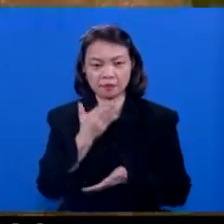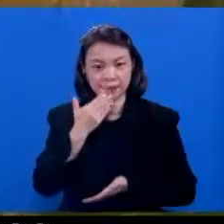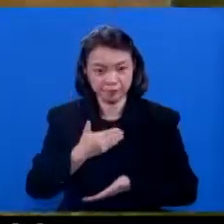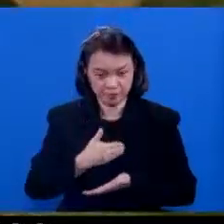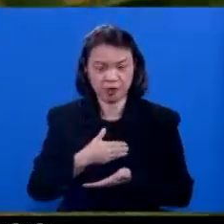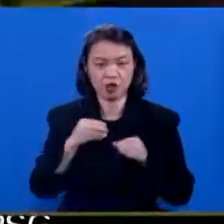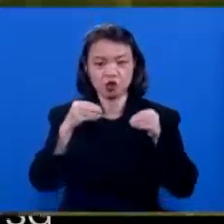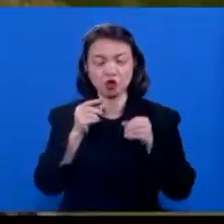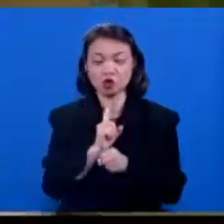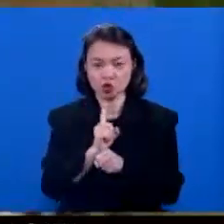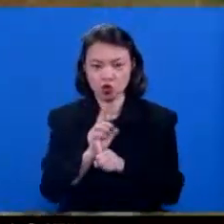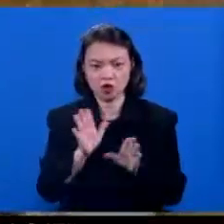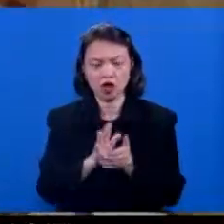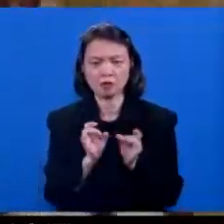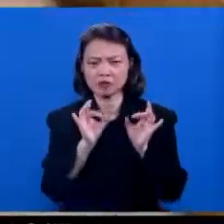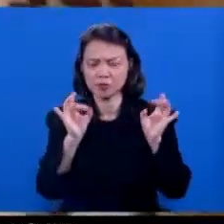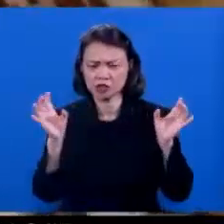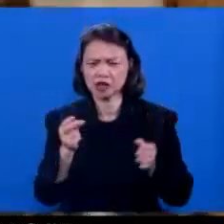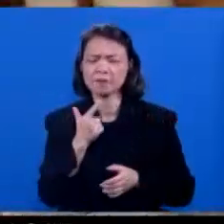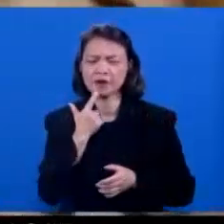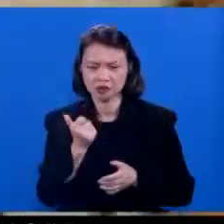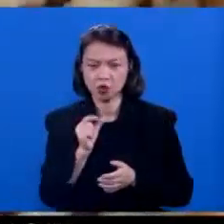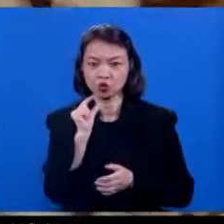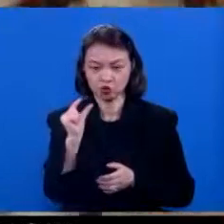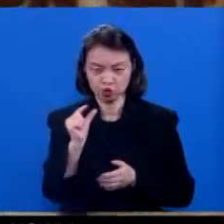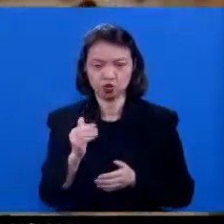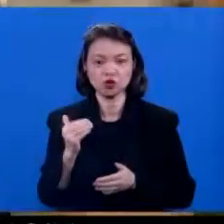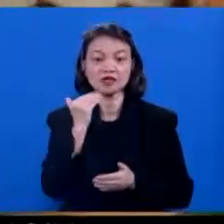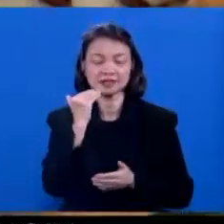sengaja tidak ingin membuat varian rasa lain untuk menjaga rasa